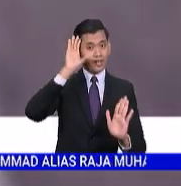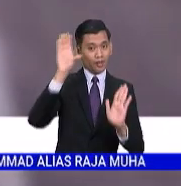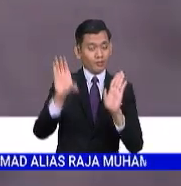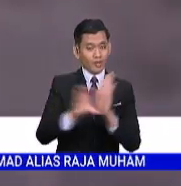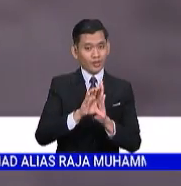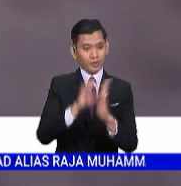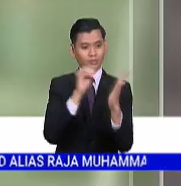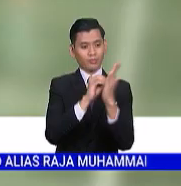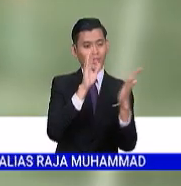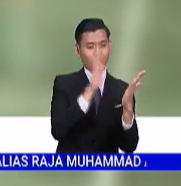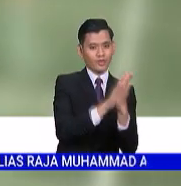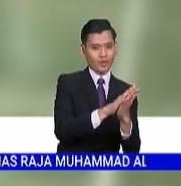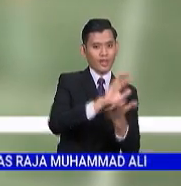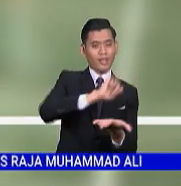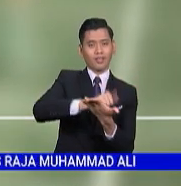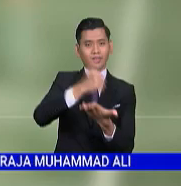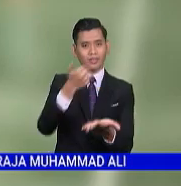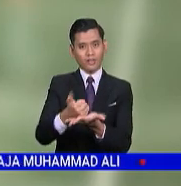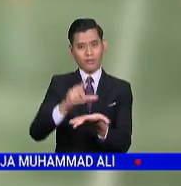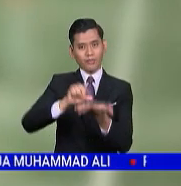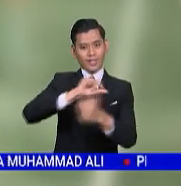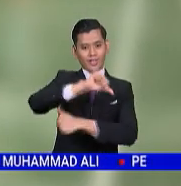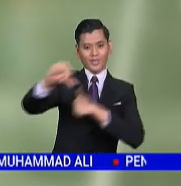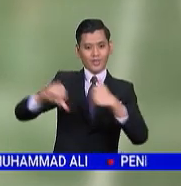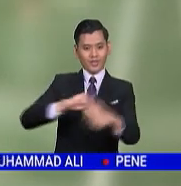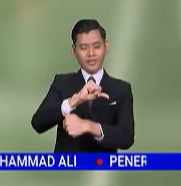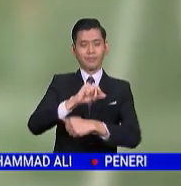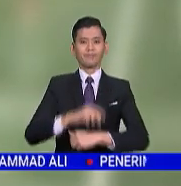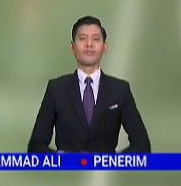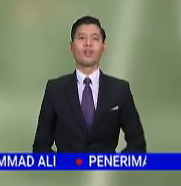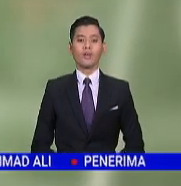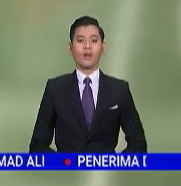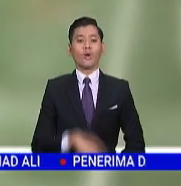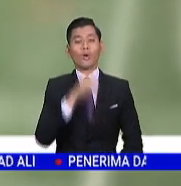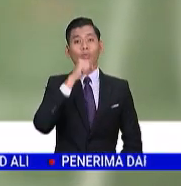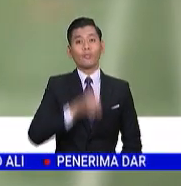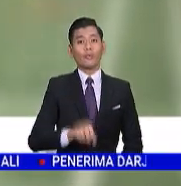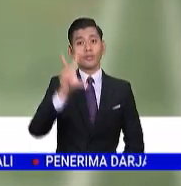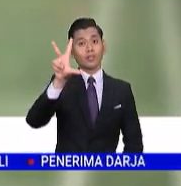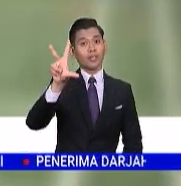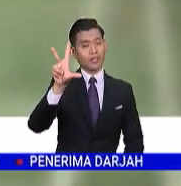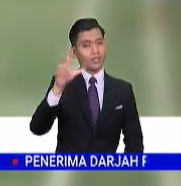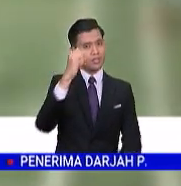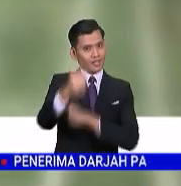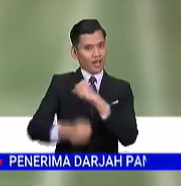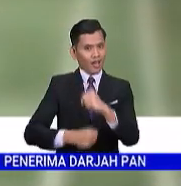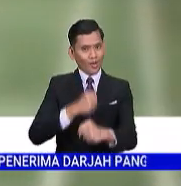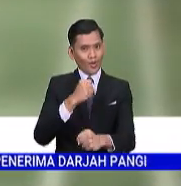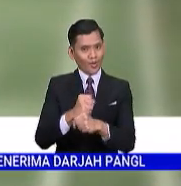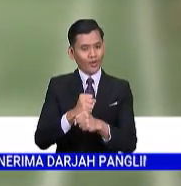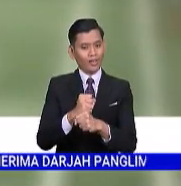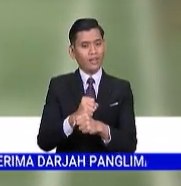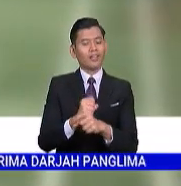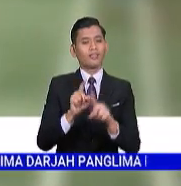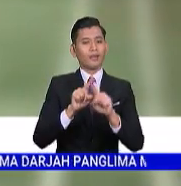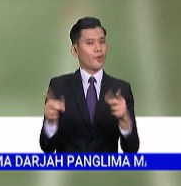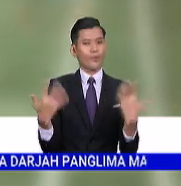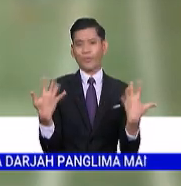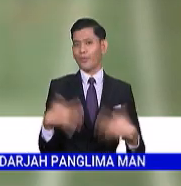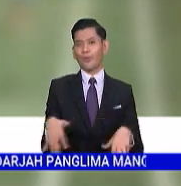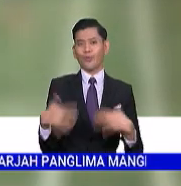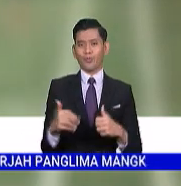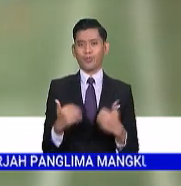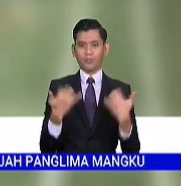akaun media sosial miliknya. Baru sahaja berusia 3 tahun, namun si cilik sudah hebat bermain